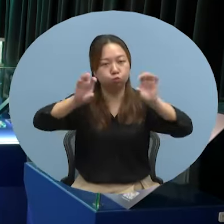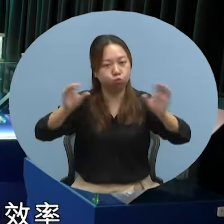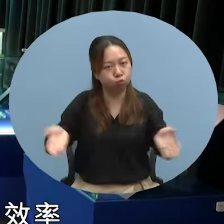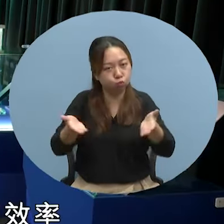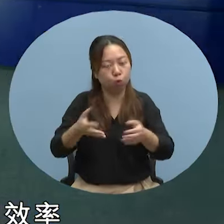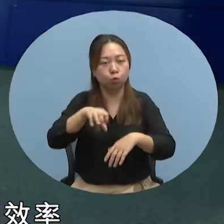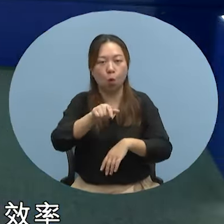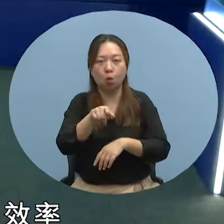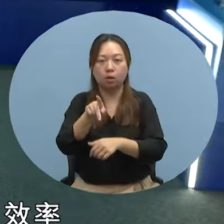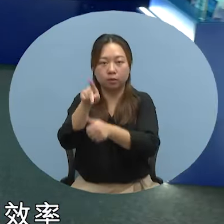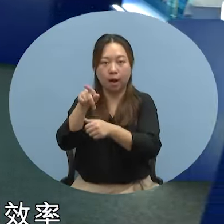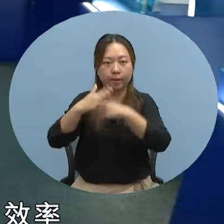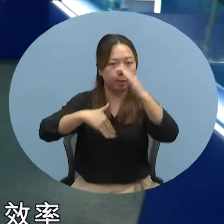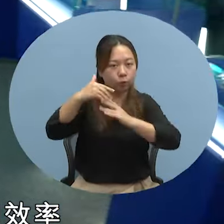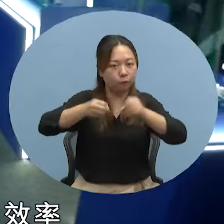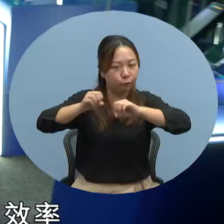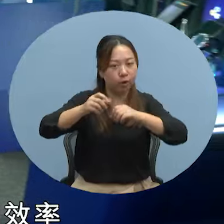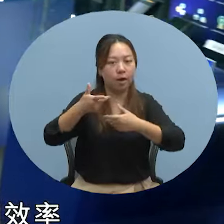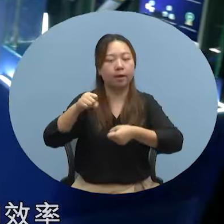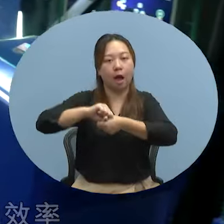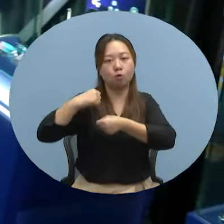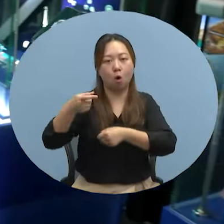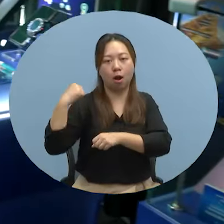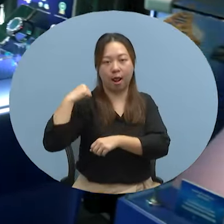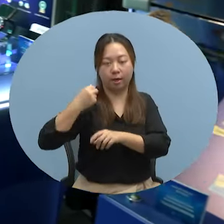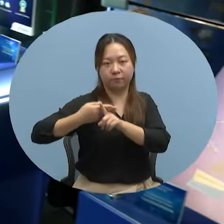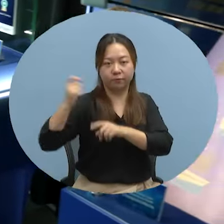用，希望提高业界的生产力和效率。